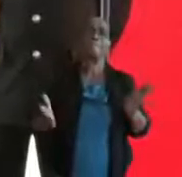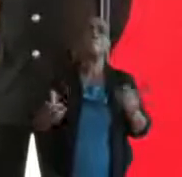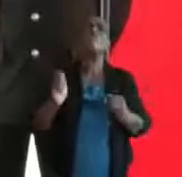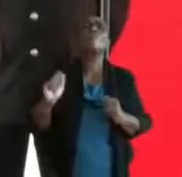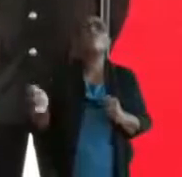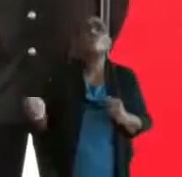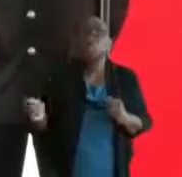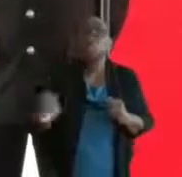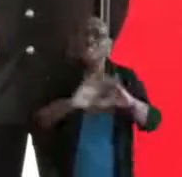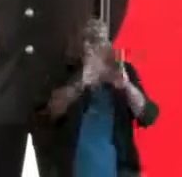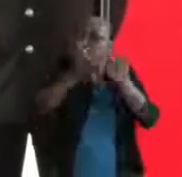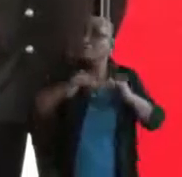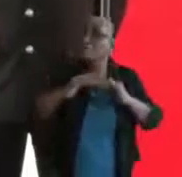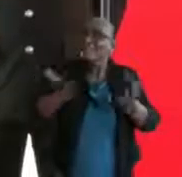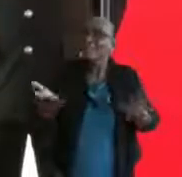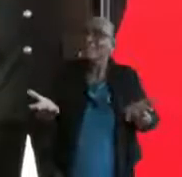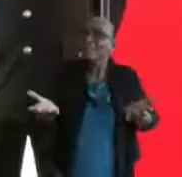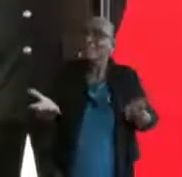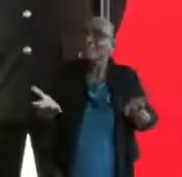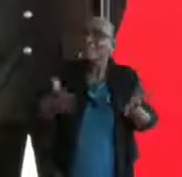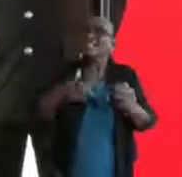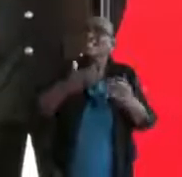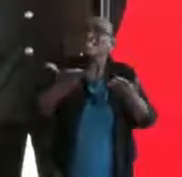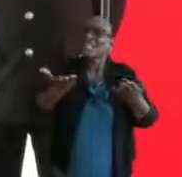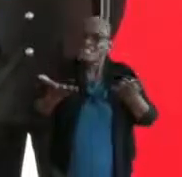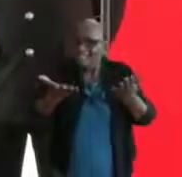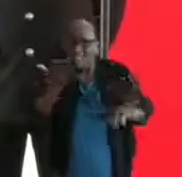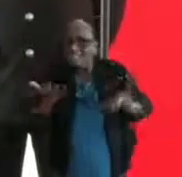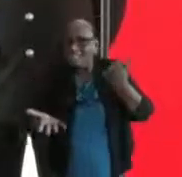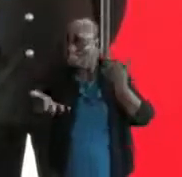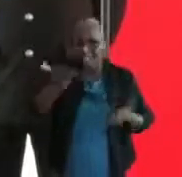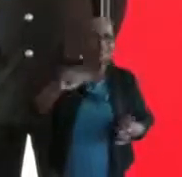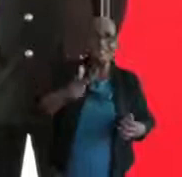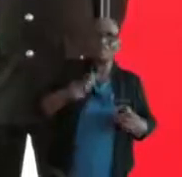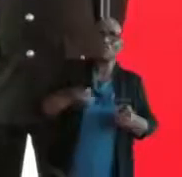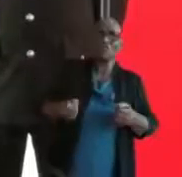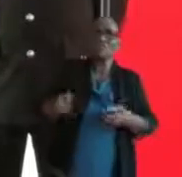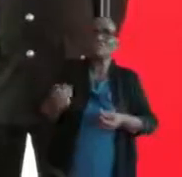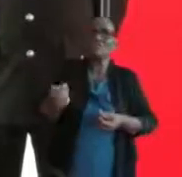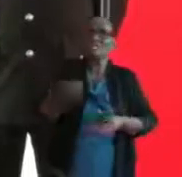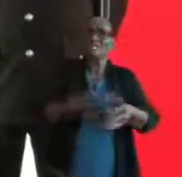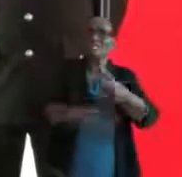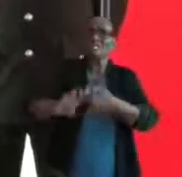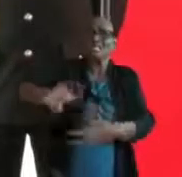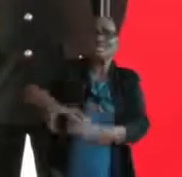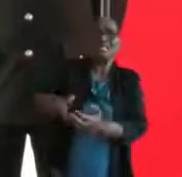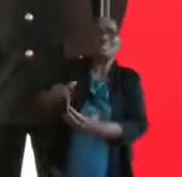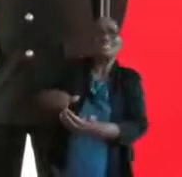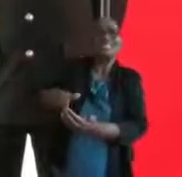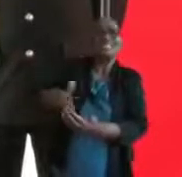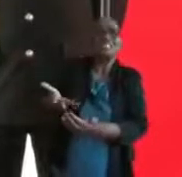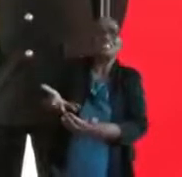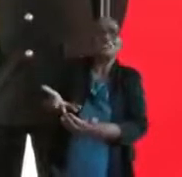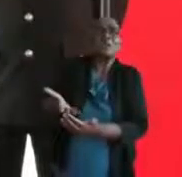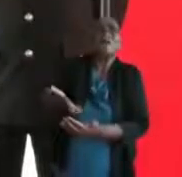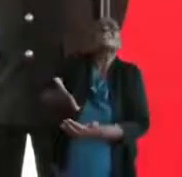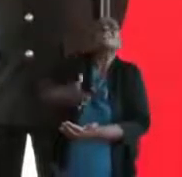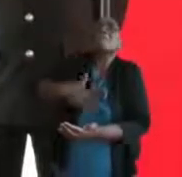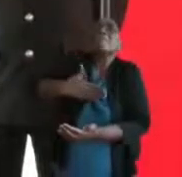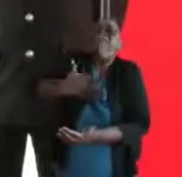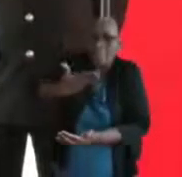maar voor zullen ze allemaal zaken die onderbelicht zijn door de financiële crisis master's zijn van groot